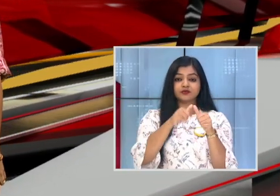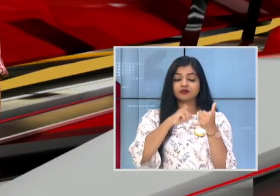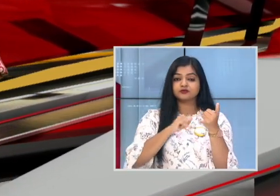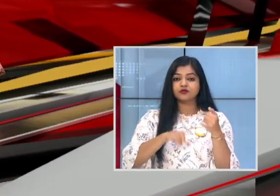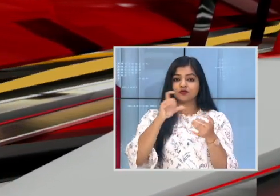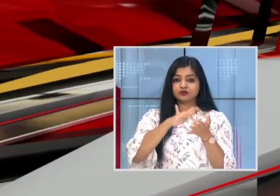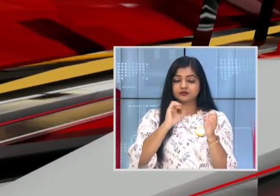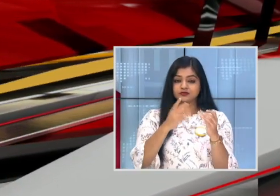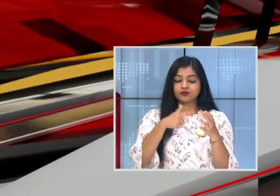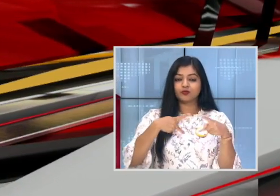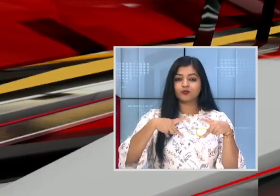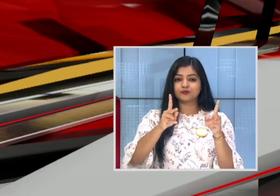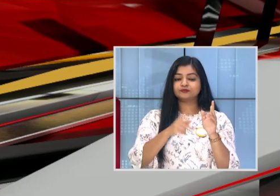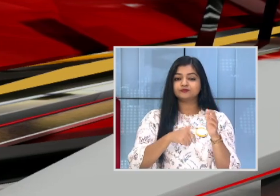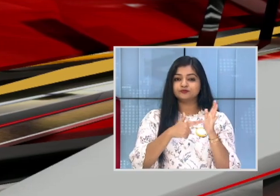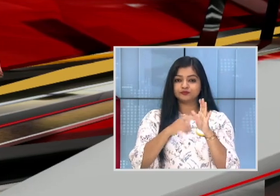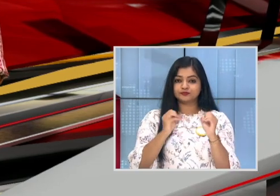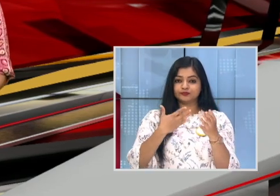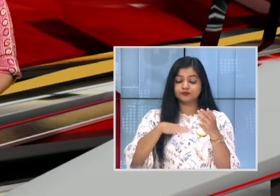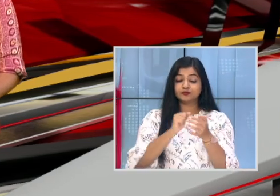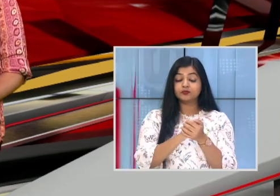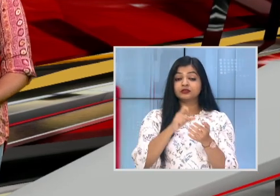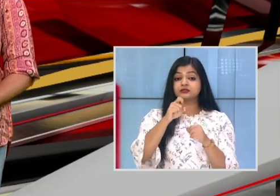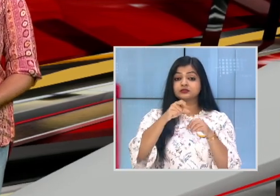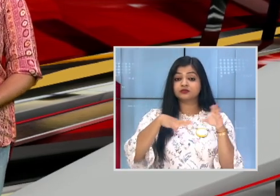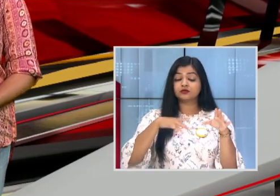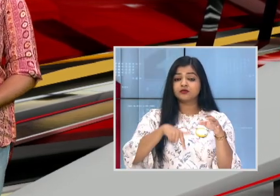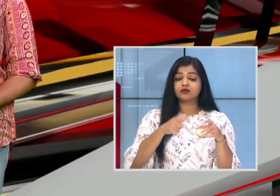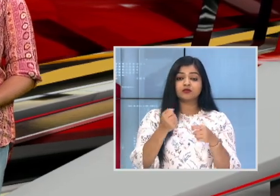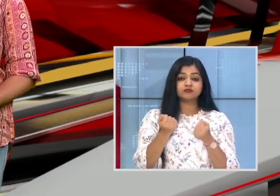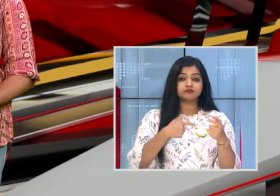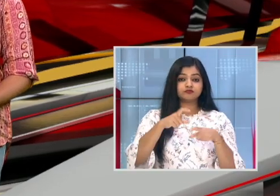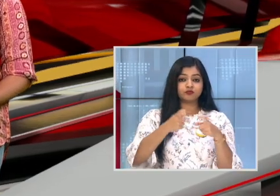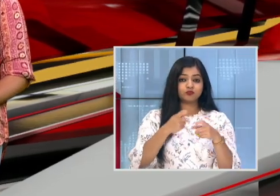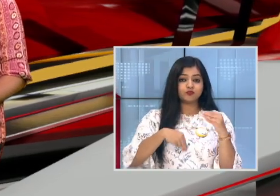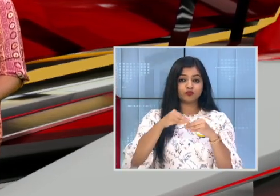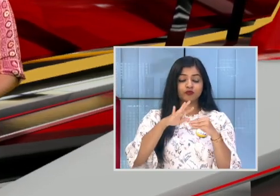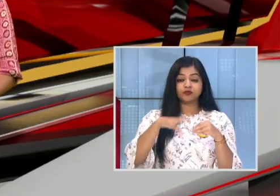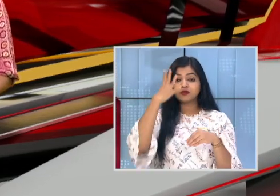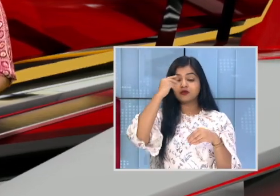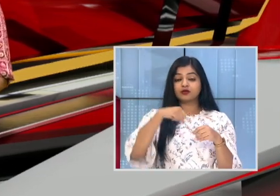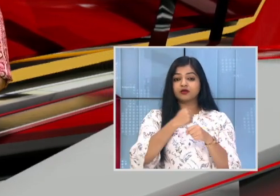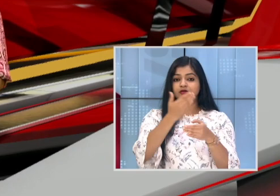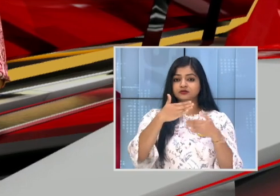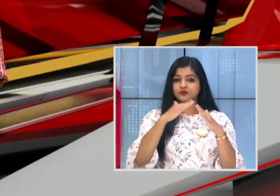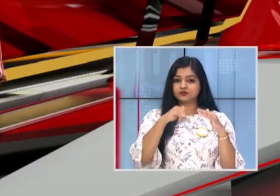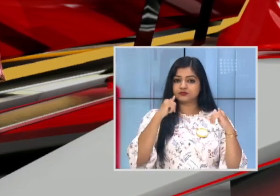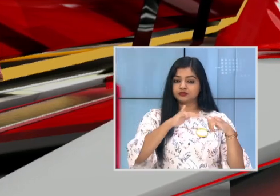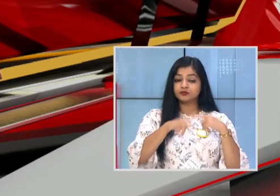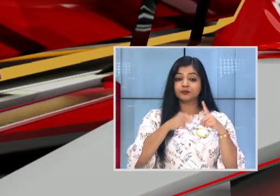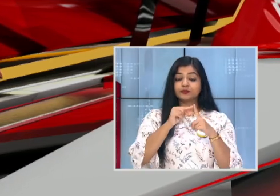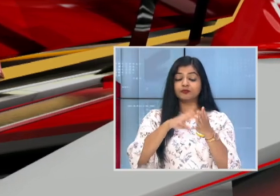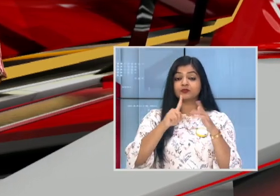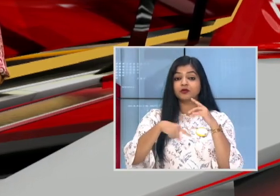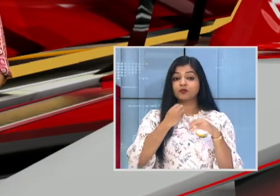പോലീസും SPGയും സുരക്ഷാ ക്രമീകരണങ്ങൾ ശക്തമാക്കിയിട്ടുണ്ട്. ഗതാഗത നിയന്ത്രണം ഏർപ്പെടുത്തിയിട്ടുണ്ട്. രാത്രി ഗസ്റ്റ് ഹൗസിൽ തങ്ങുന്ന പ്രധാനമന്ത്രി നാളെ രാവിലെ